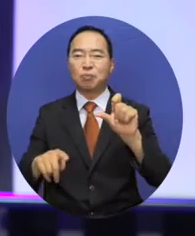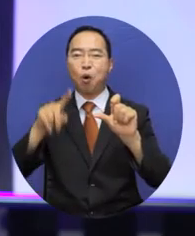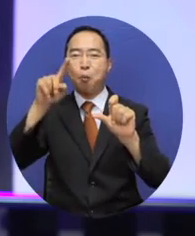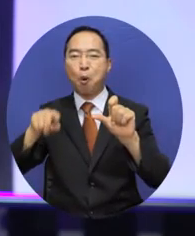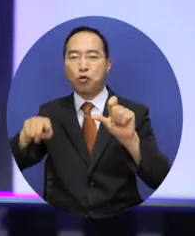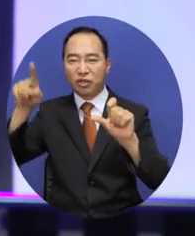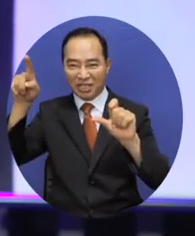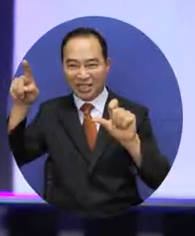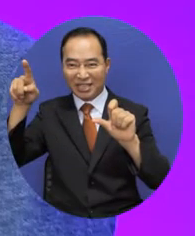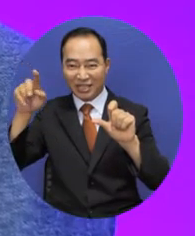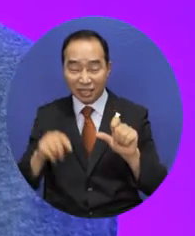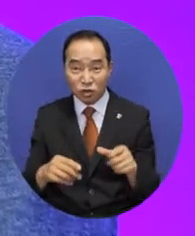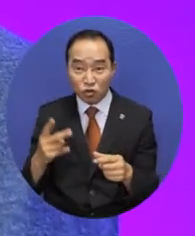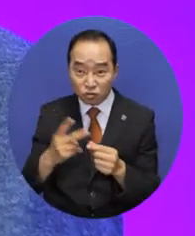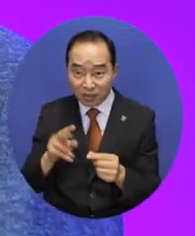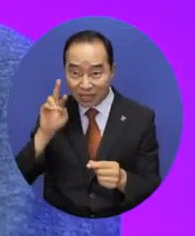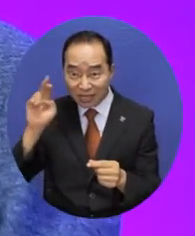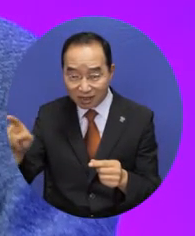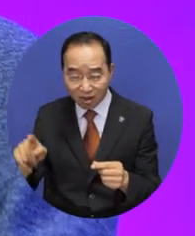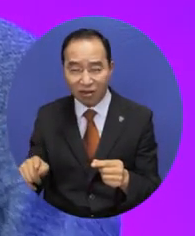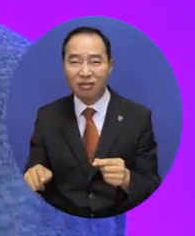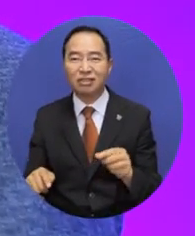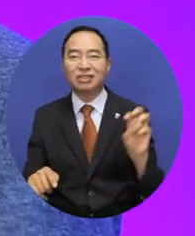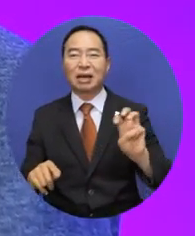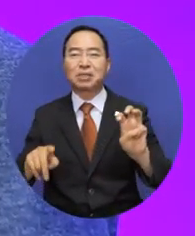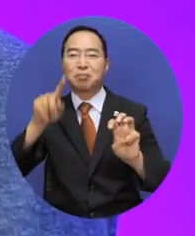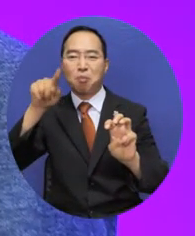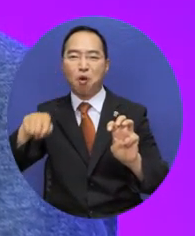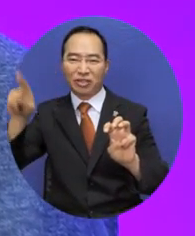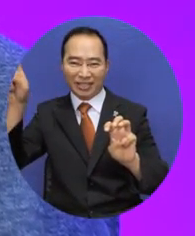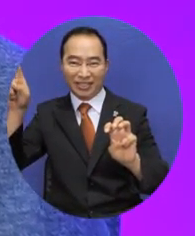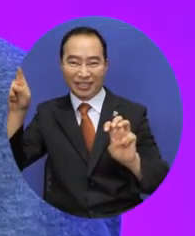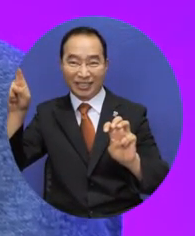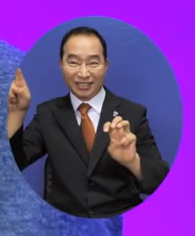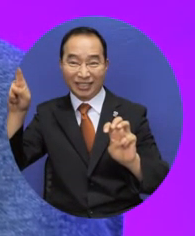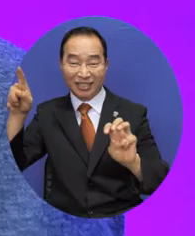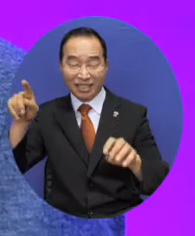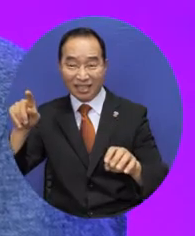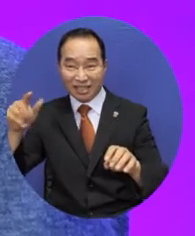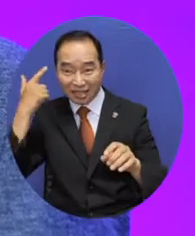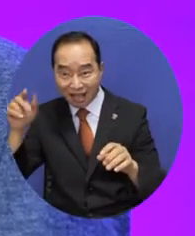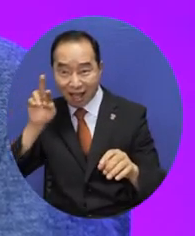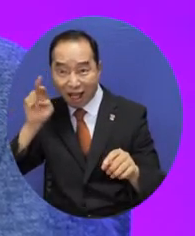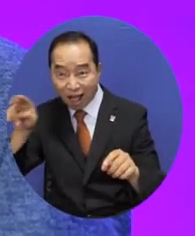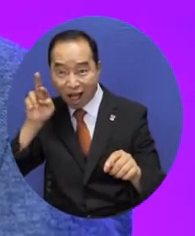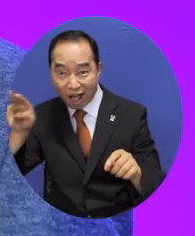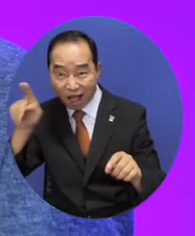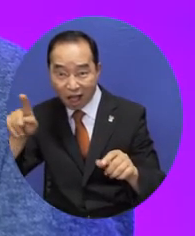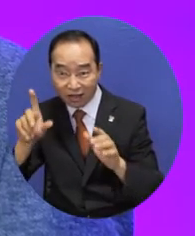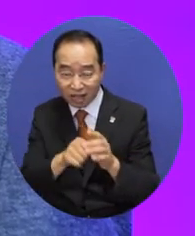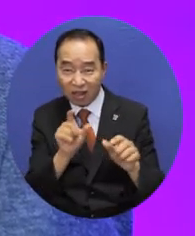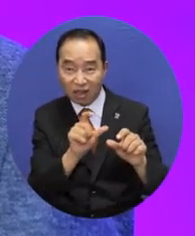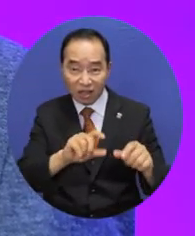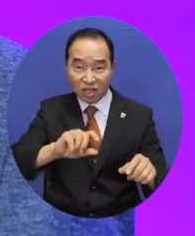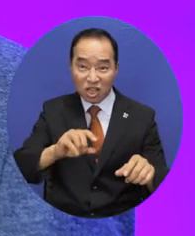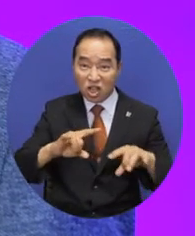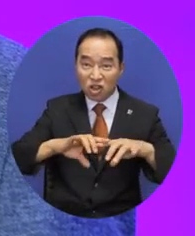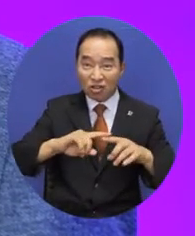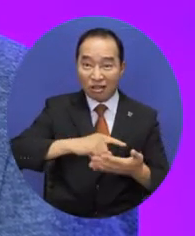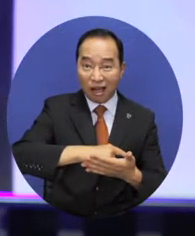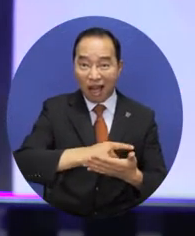고문이 가해진다. 그리고 실제로 그 시민들이 질문을 내서 못 맞췄을 때 그